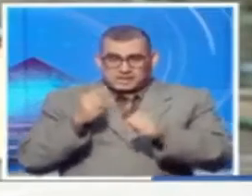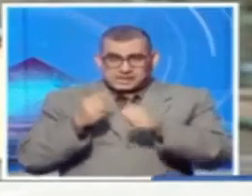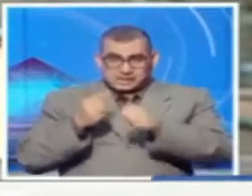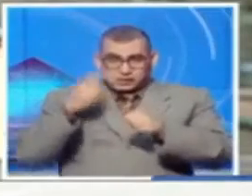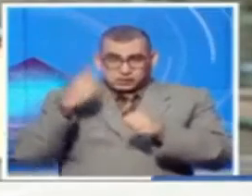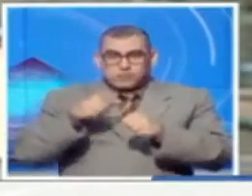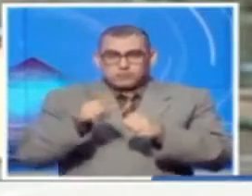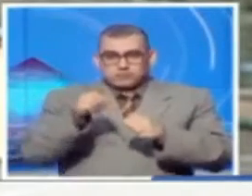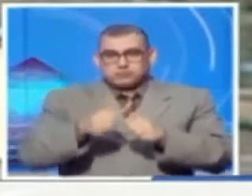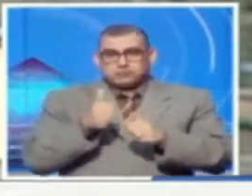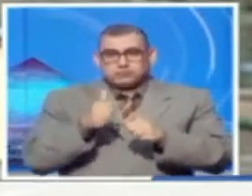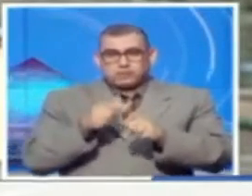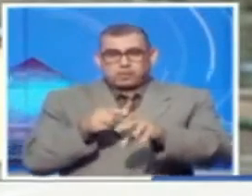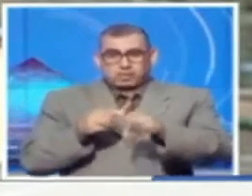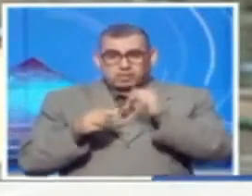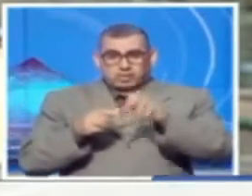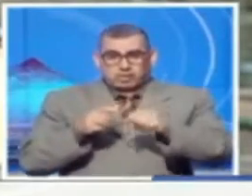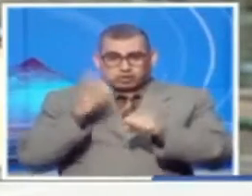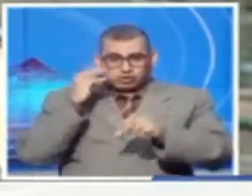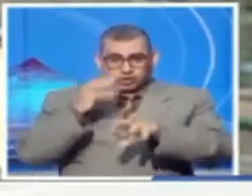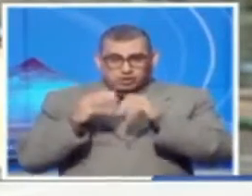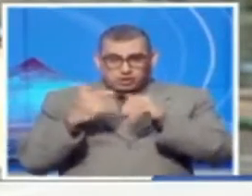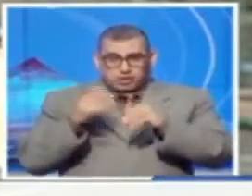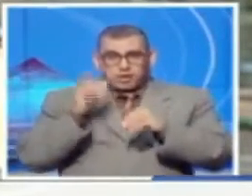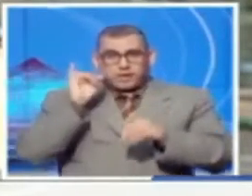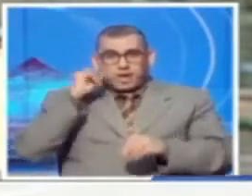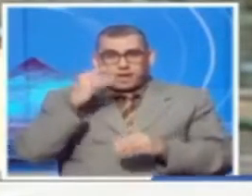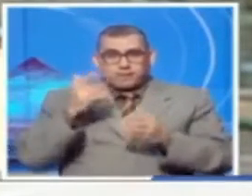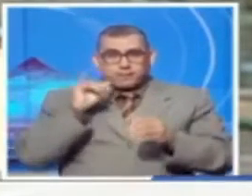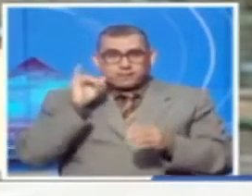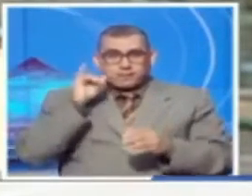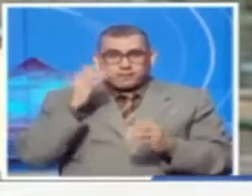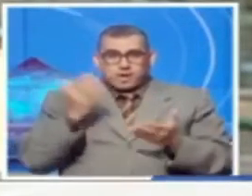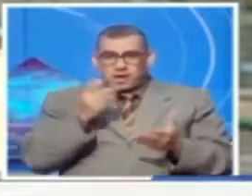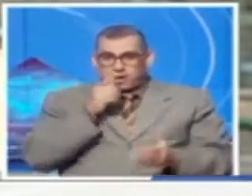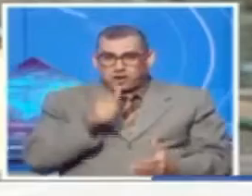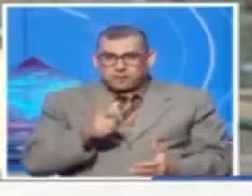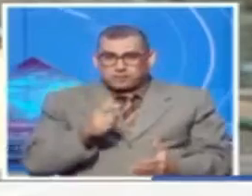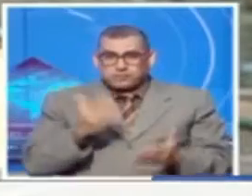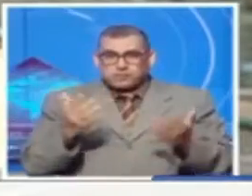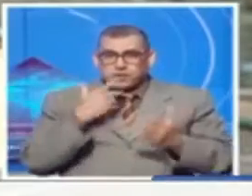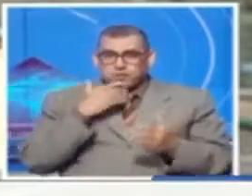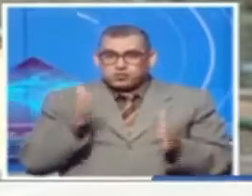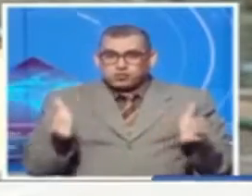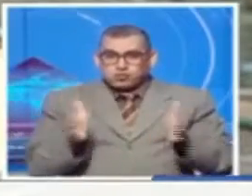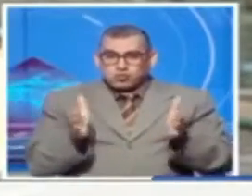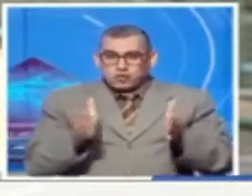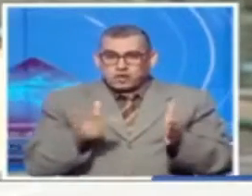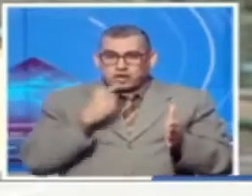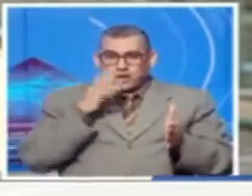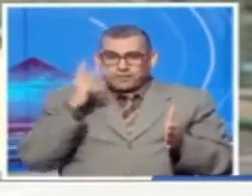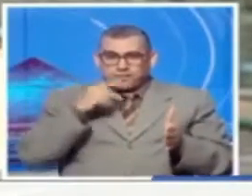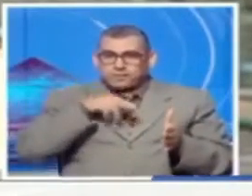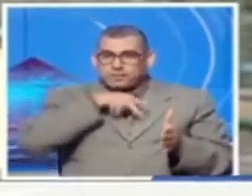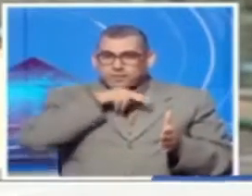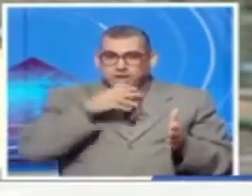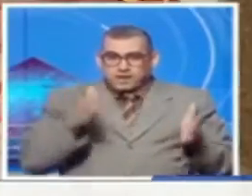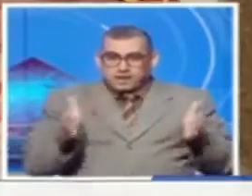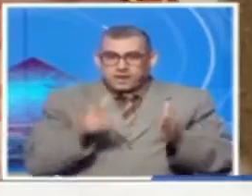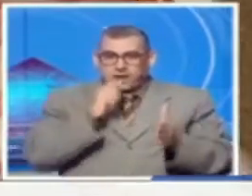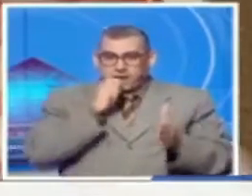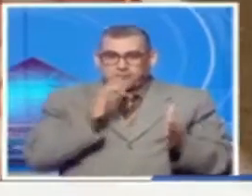على الحالة الصحية ليها. بالنسبة للأغنام لابد ان حجم اللي هي كل ما كان صغير كل ما دل على جودة اللحم